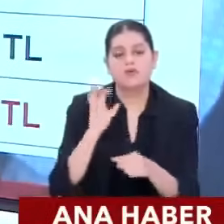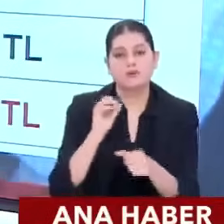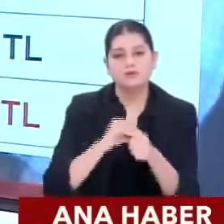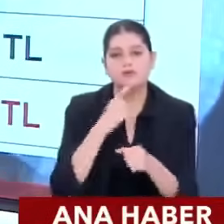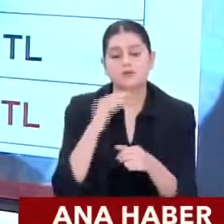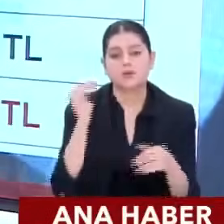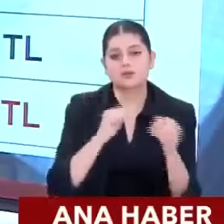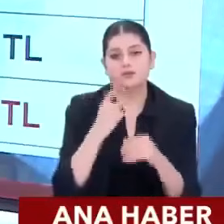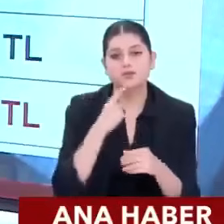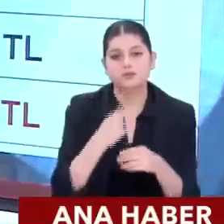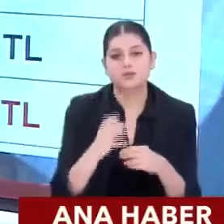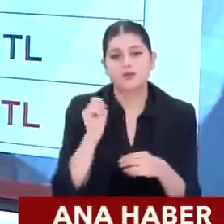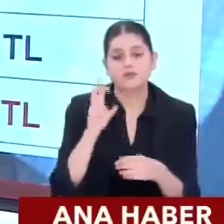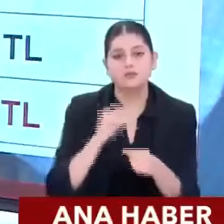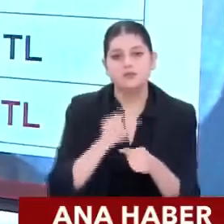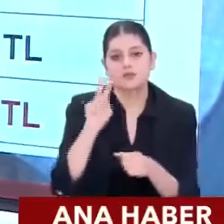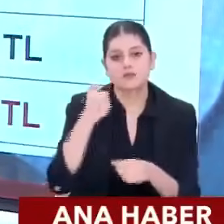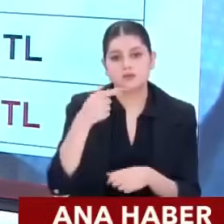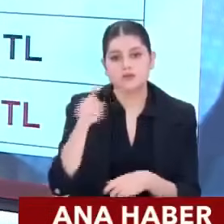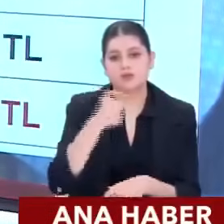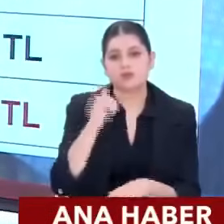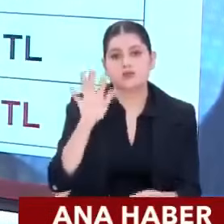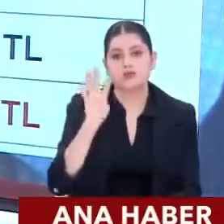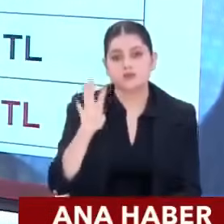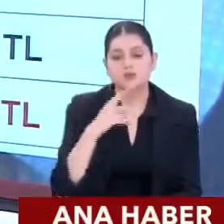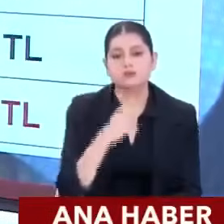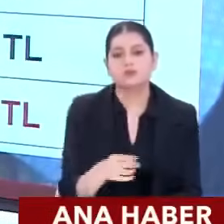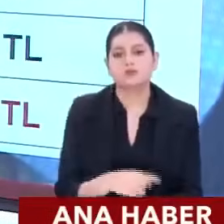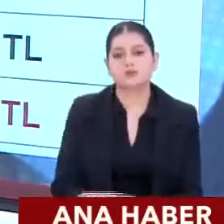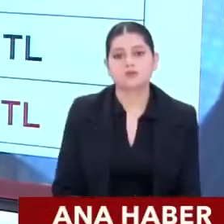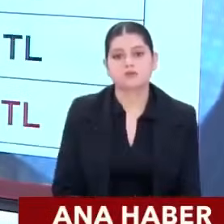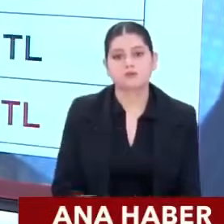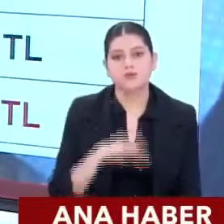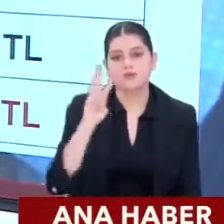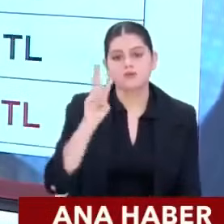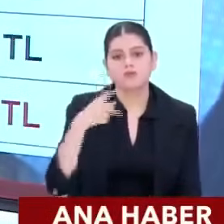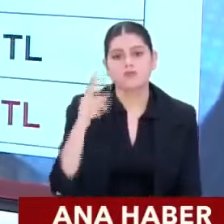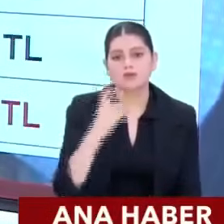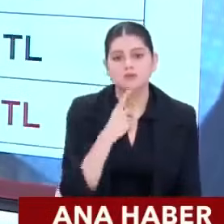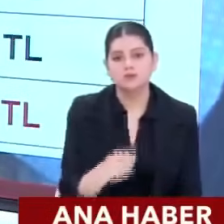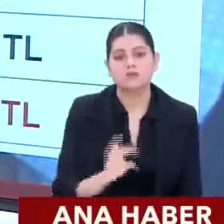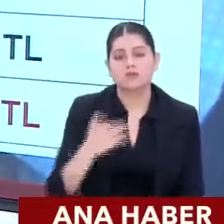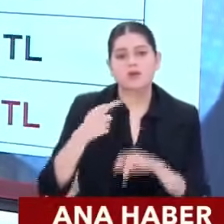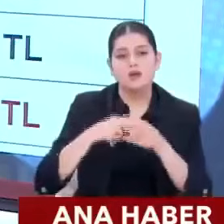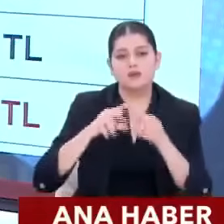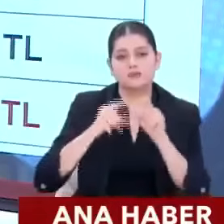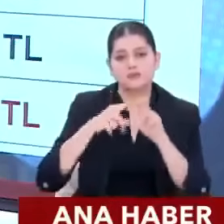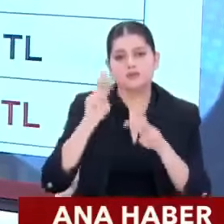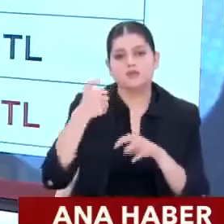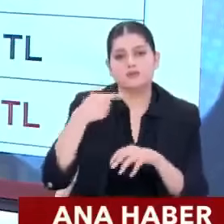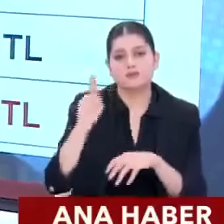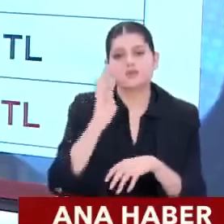geleceğimiz olaylarınız öğretmenlerimiz 26.65438.476 alacağım ocakta bir hemşire